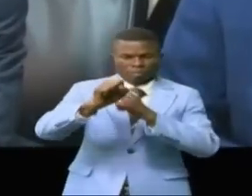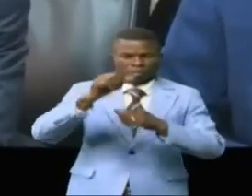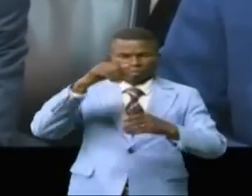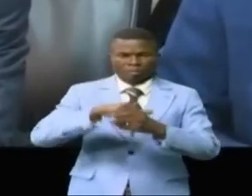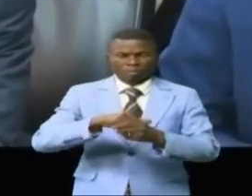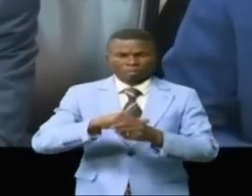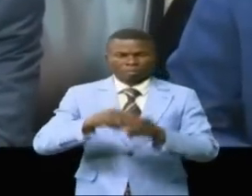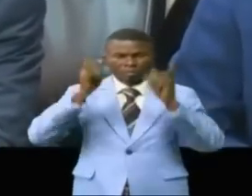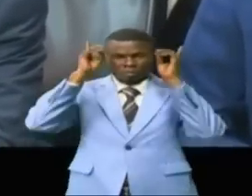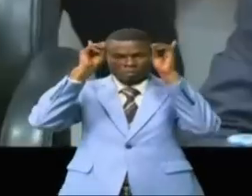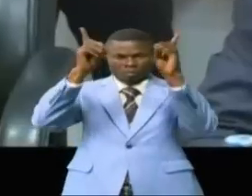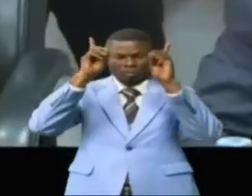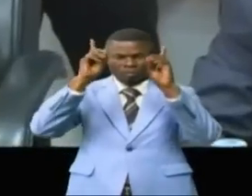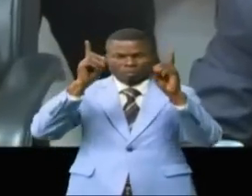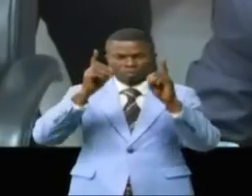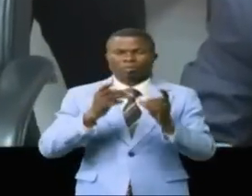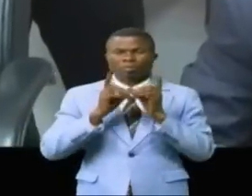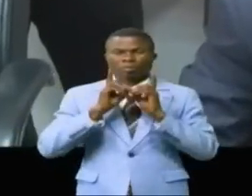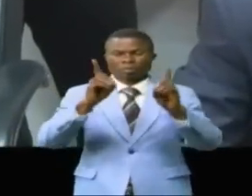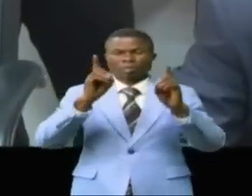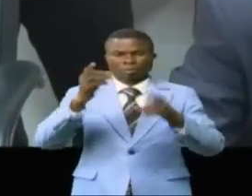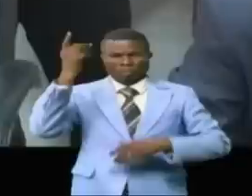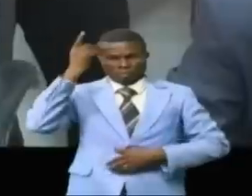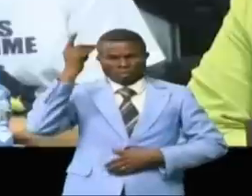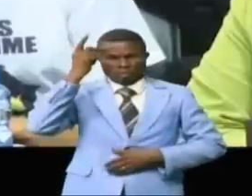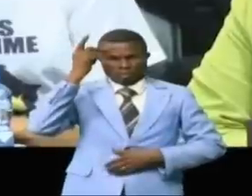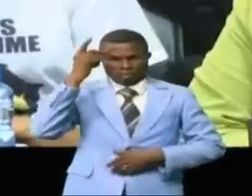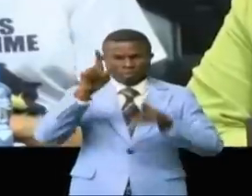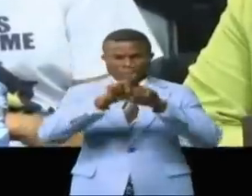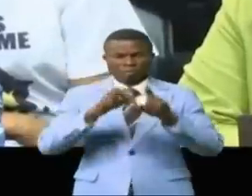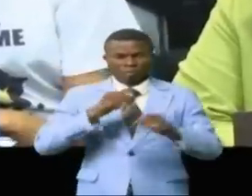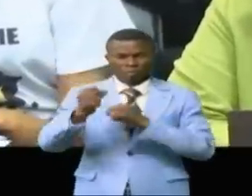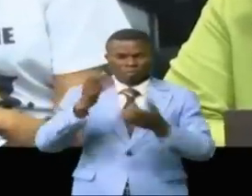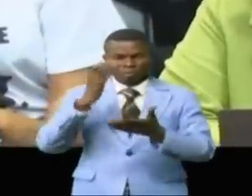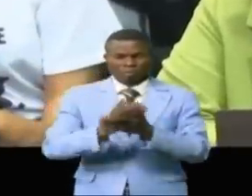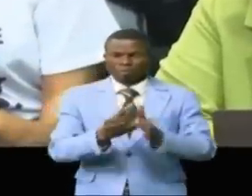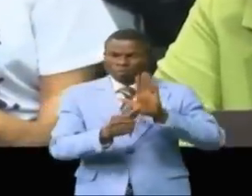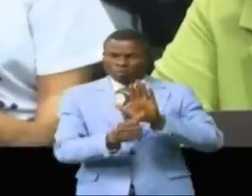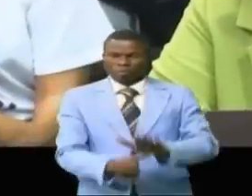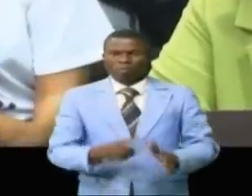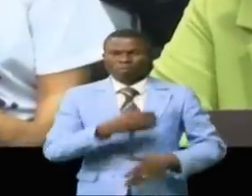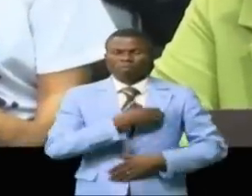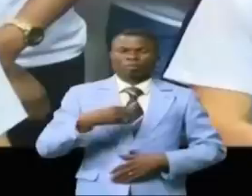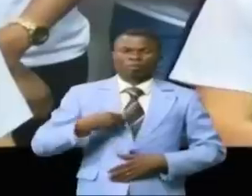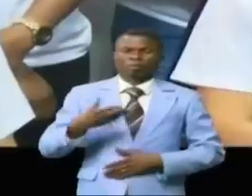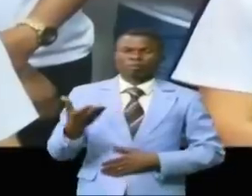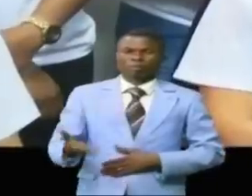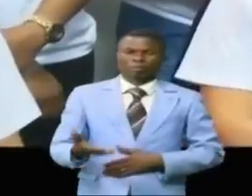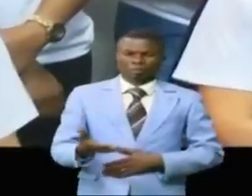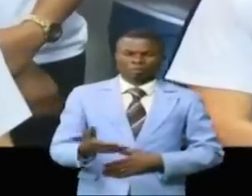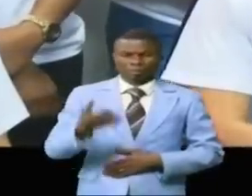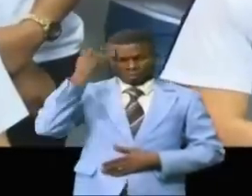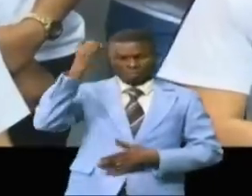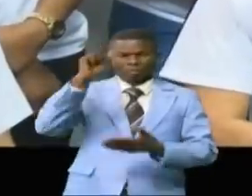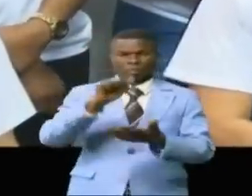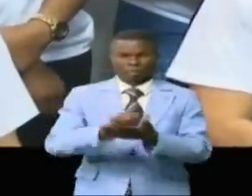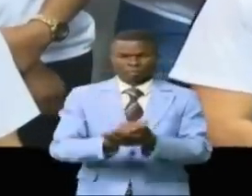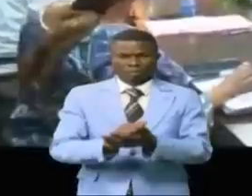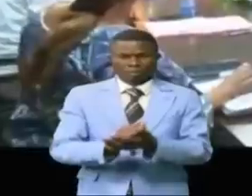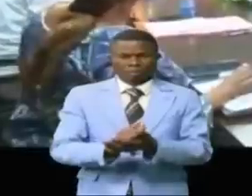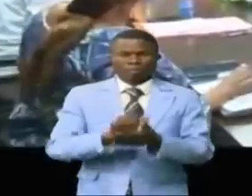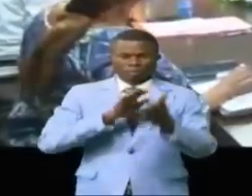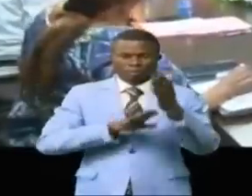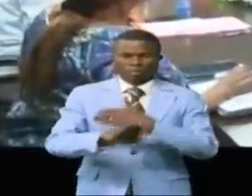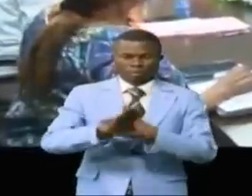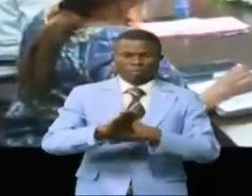une pédagogie de la déclaration de Kinshasa et la lutte contre la discrimination faite à la femme. C'est dans cette optique que s'inscrit